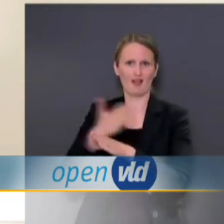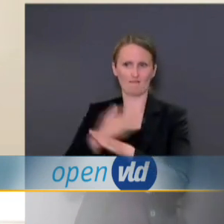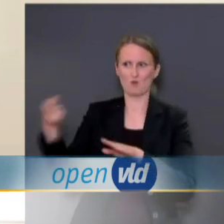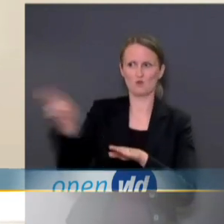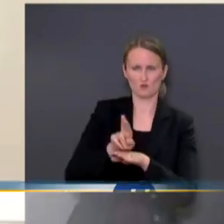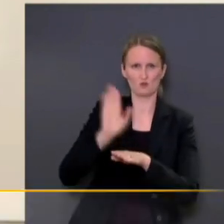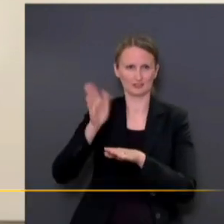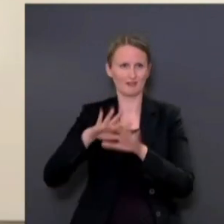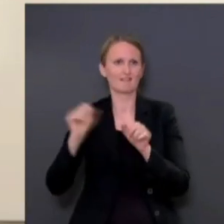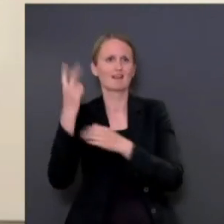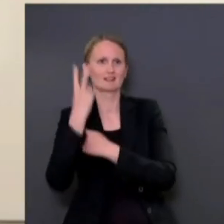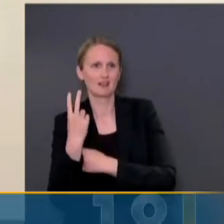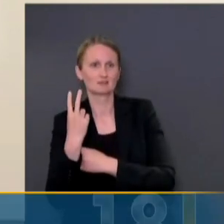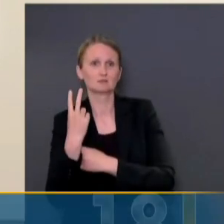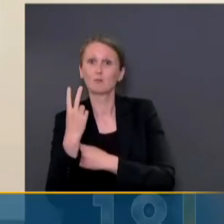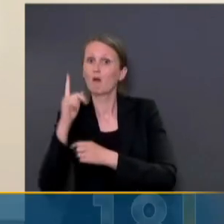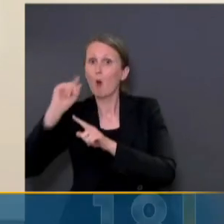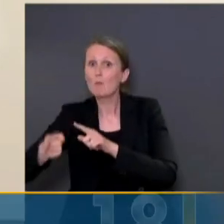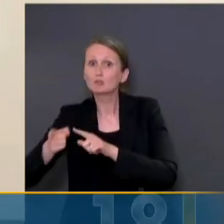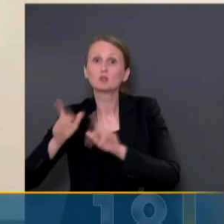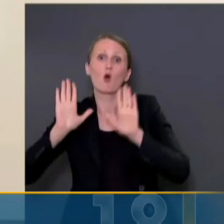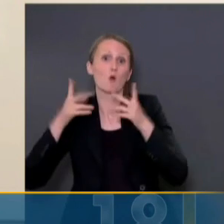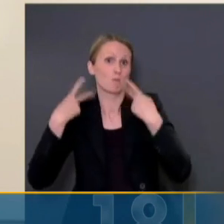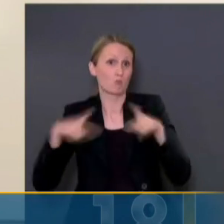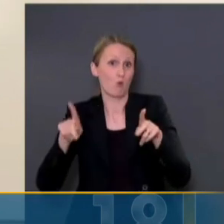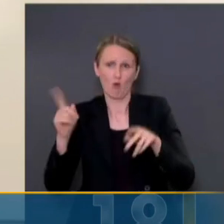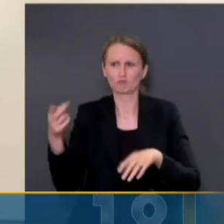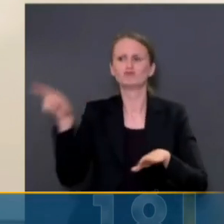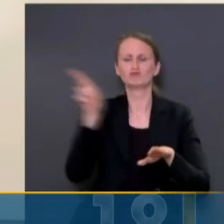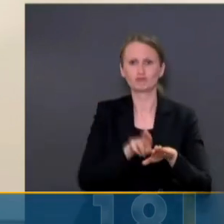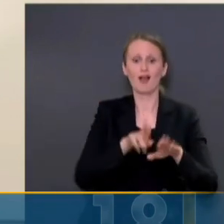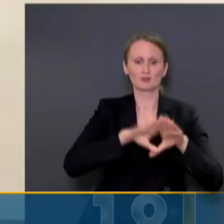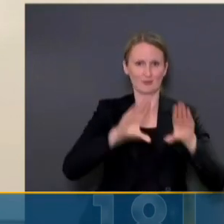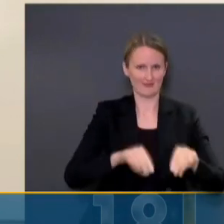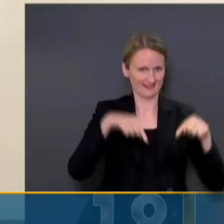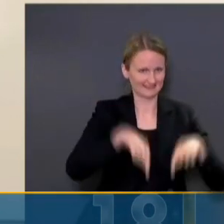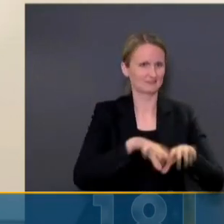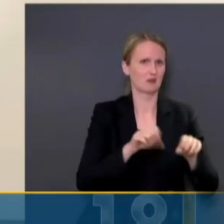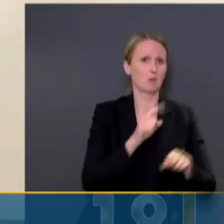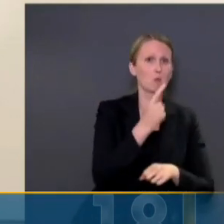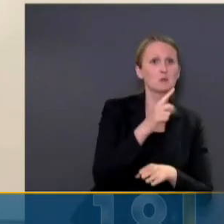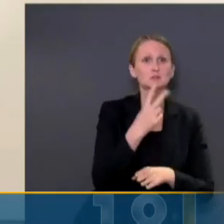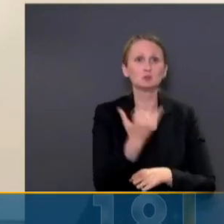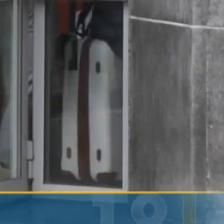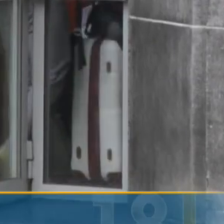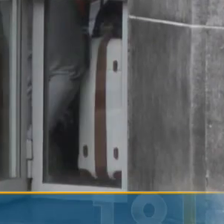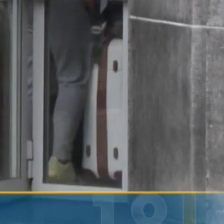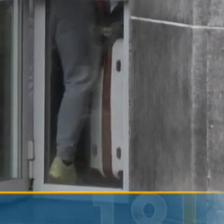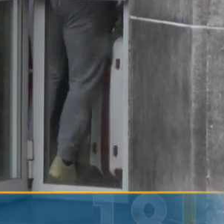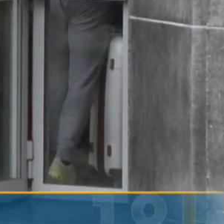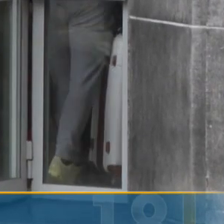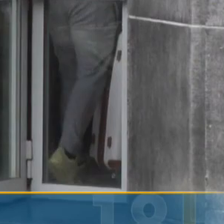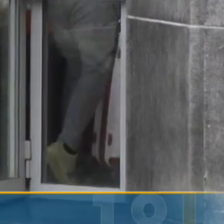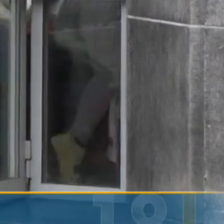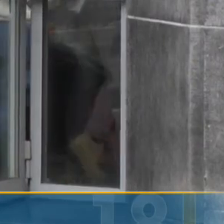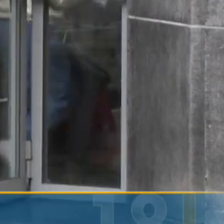vous rentrez en Belgique, donc faire un test la journée 1 ou la journée 2 de votre arrivée. Les